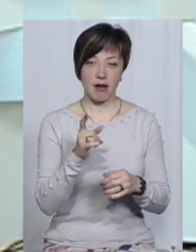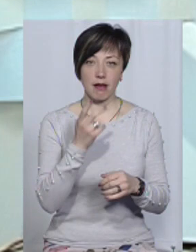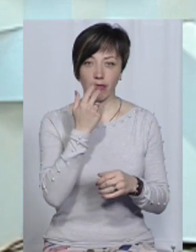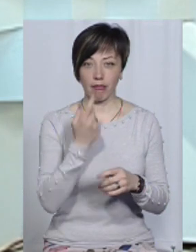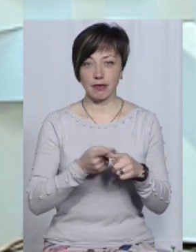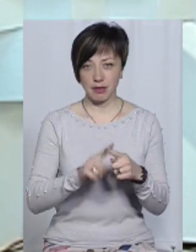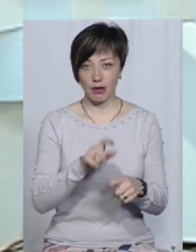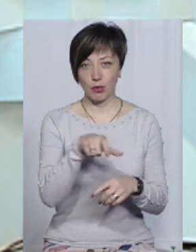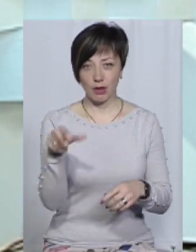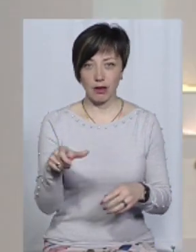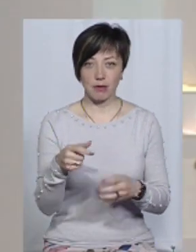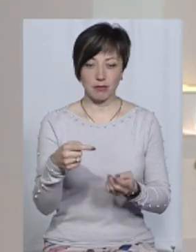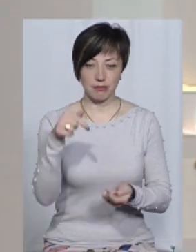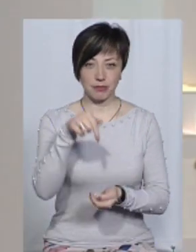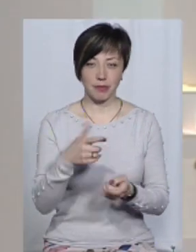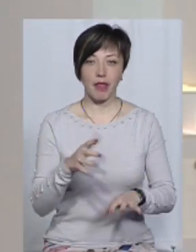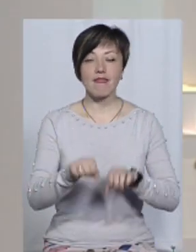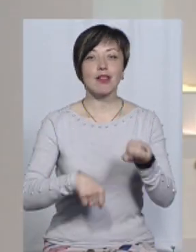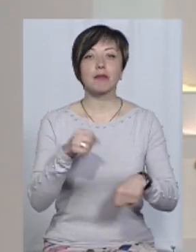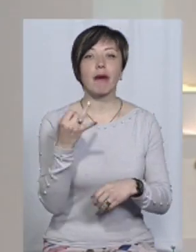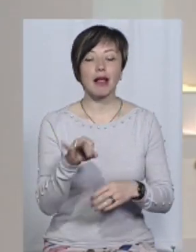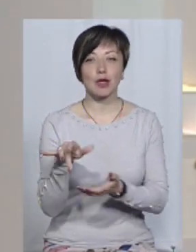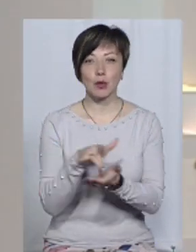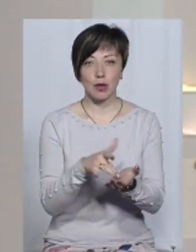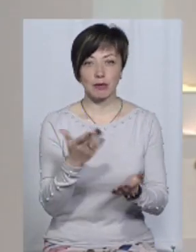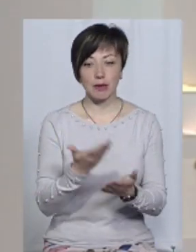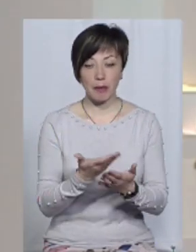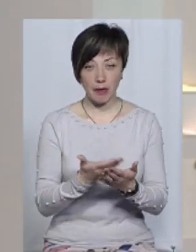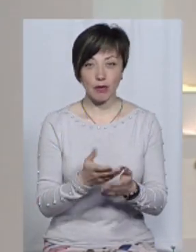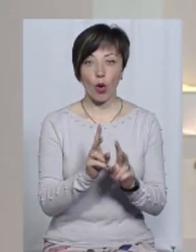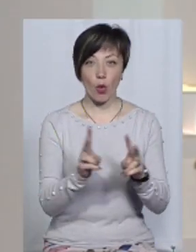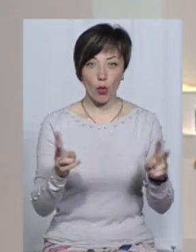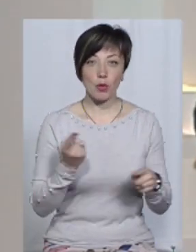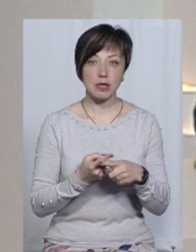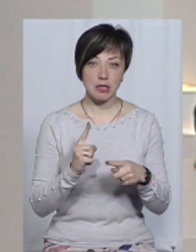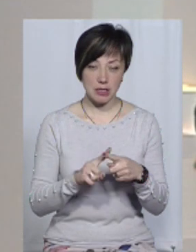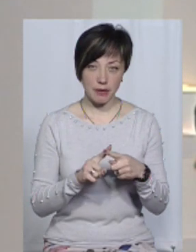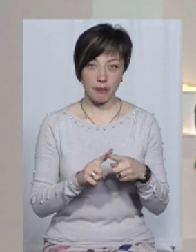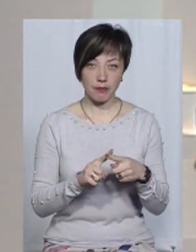людей з задатками, певно. Велосипедний туризм. Ну, напевно, для когось це теж